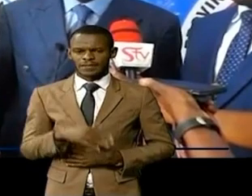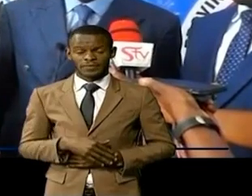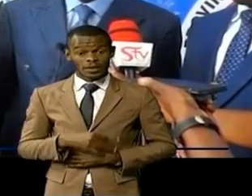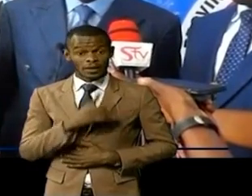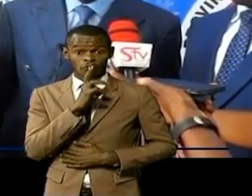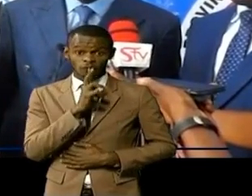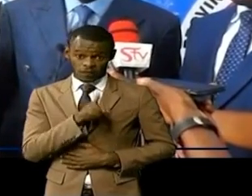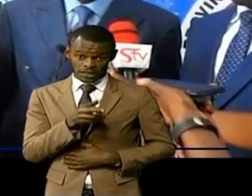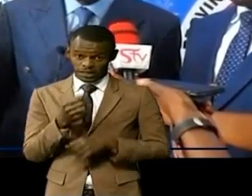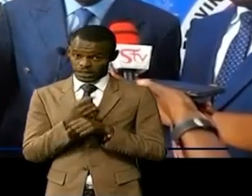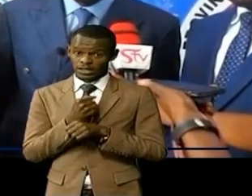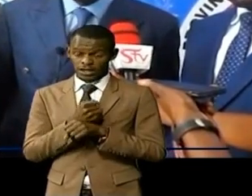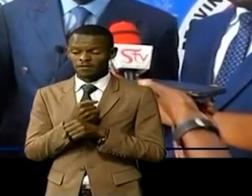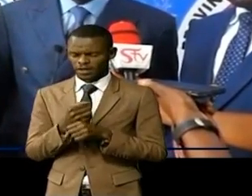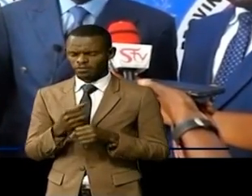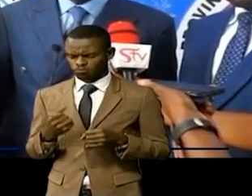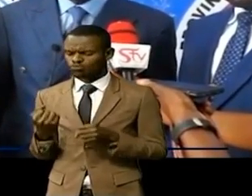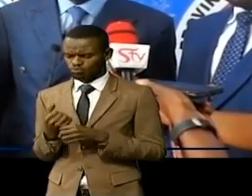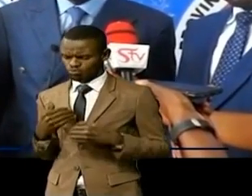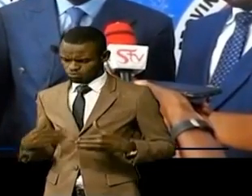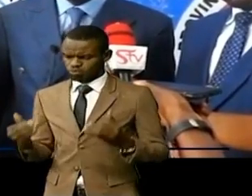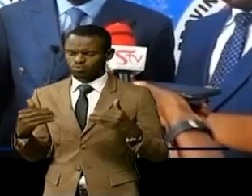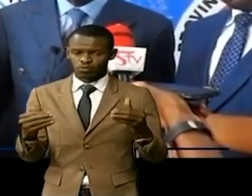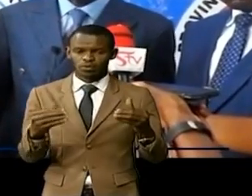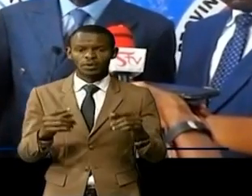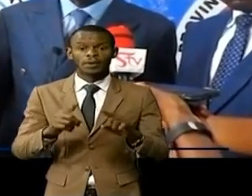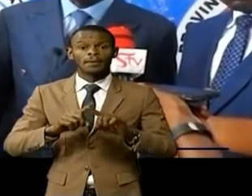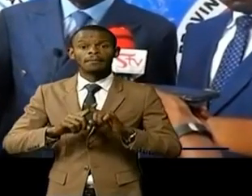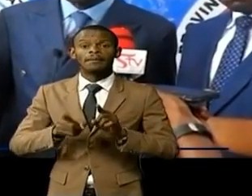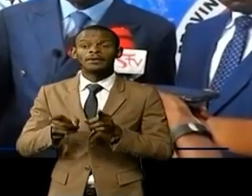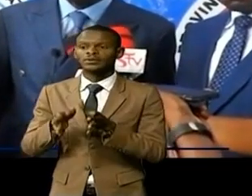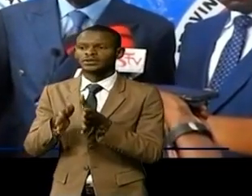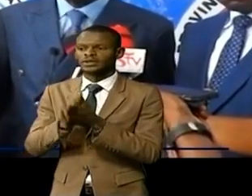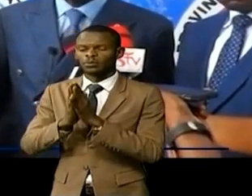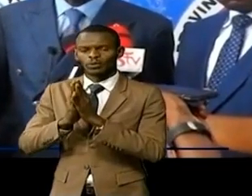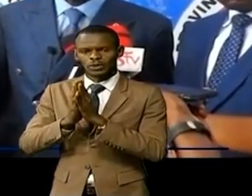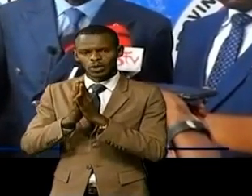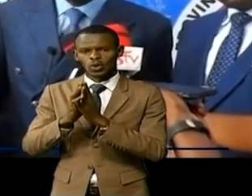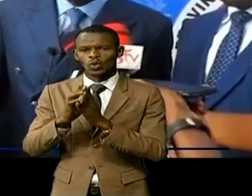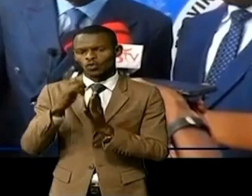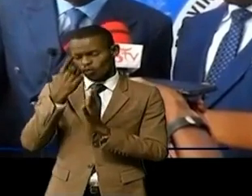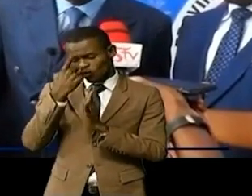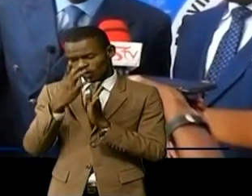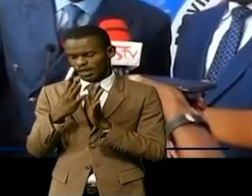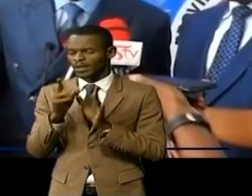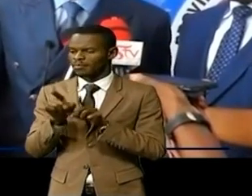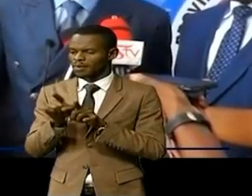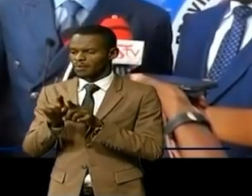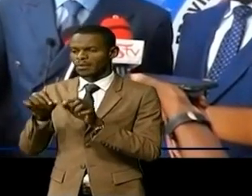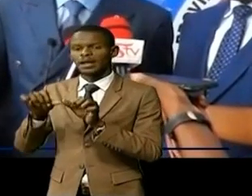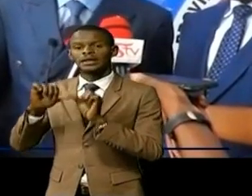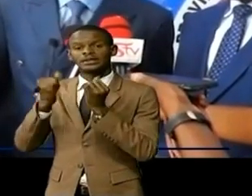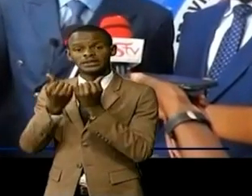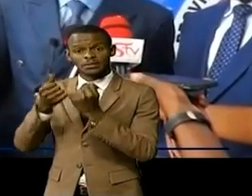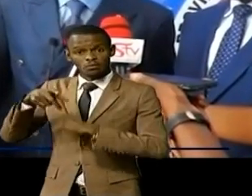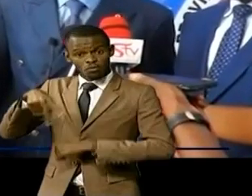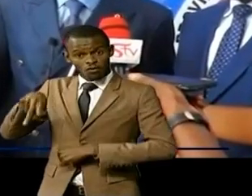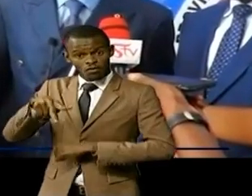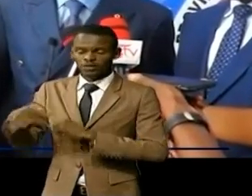la RTNC et là aussi, nous sollicitons de l'autorité provinciale et de l'Assemblée provinciale également son